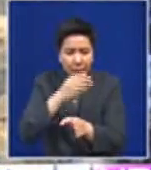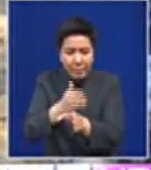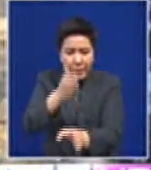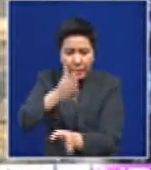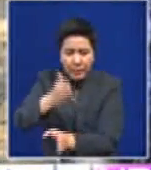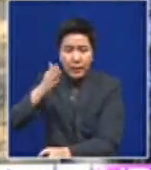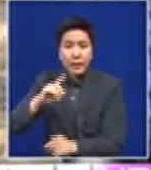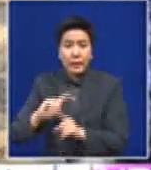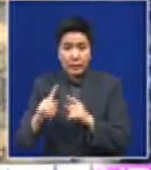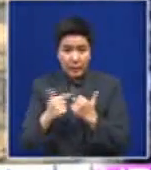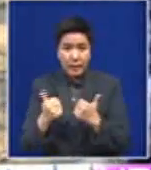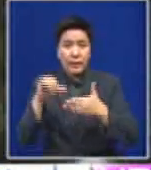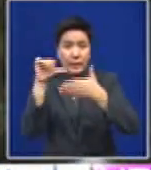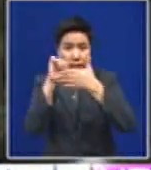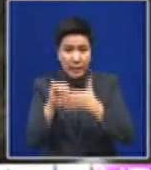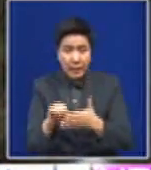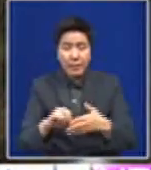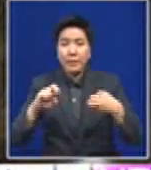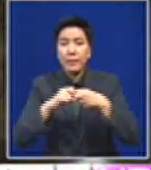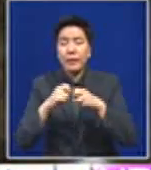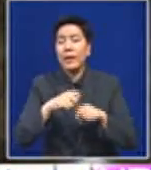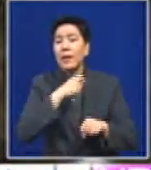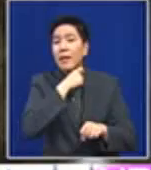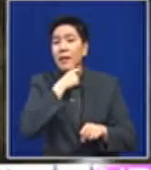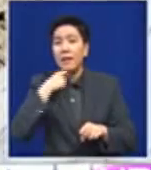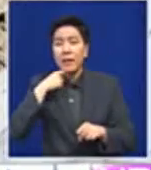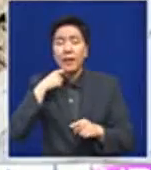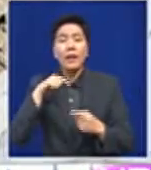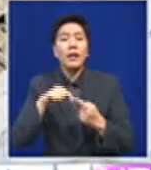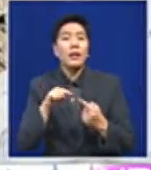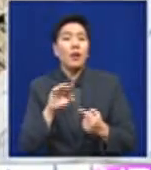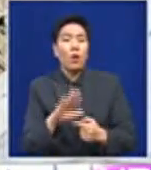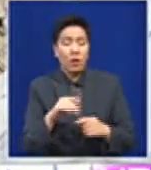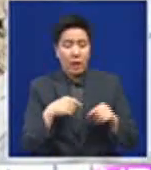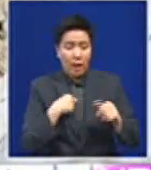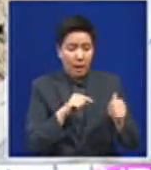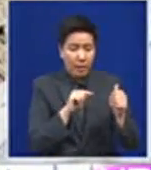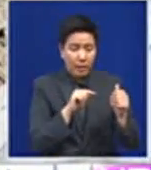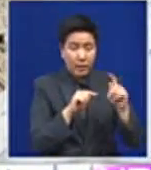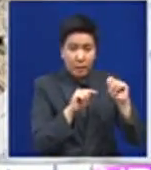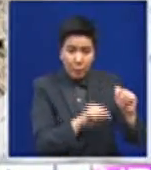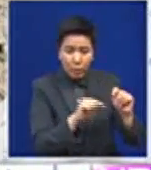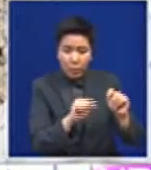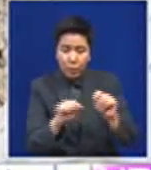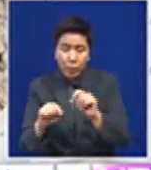20,000 ไร่แก้ไขปัญหาภัยแล้งในพื้นที่ตำบลป่าตึงตำบลแม่จันตำบ